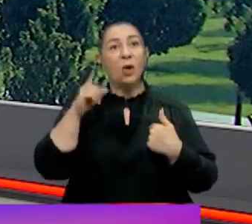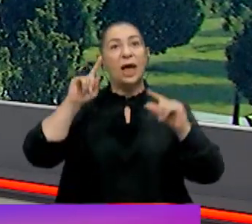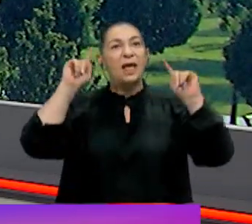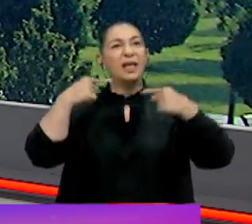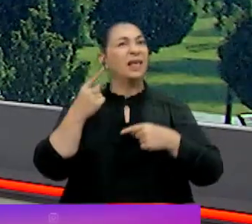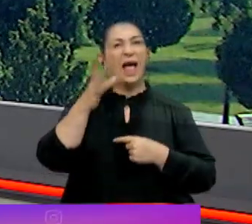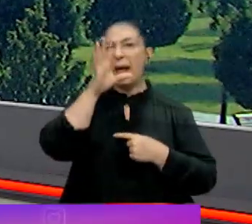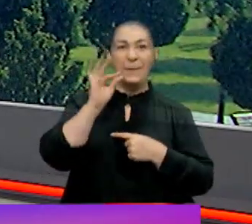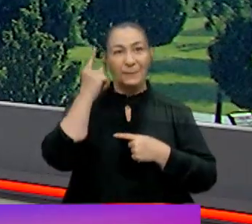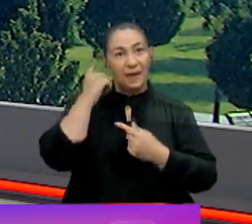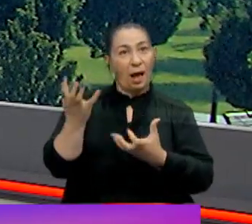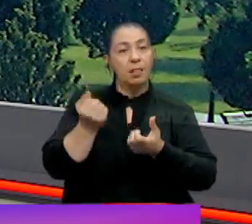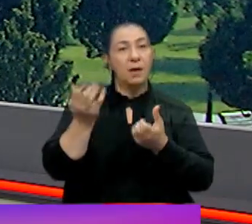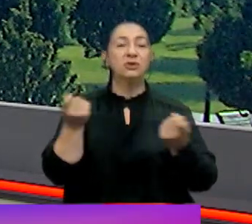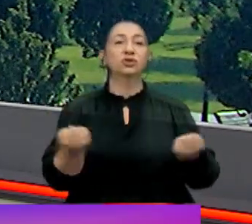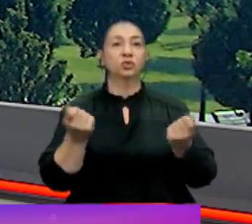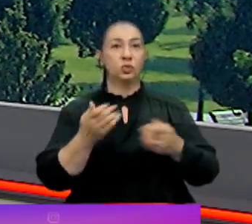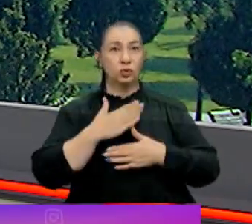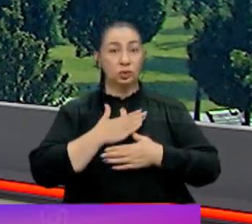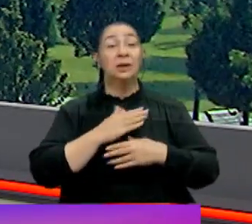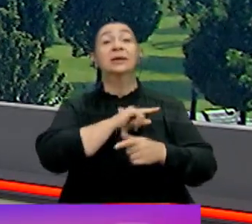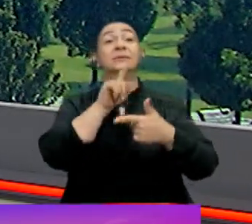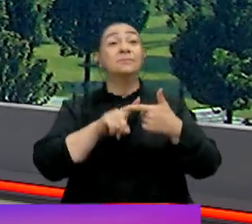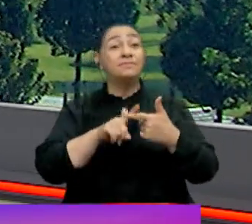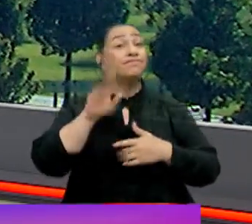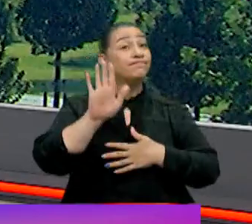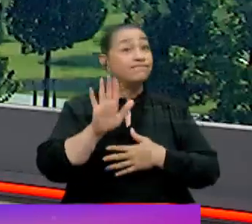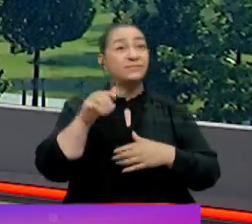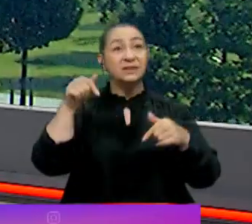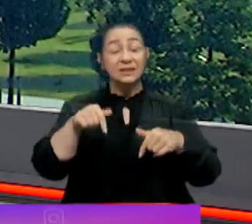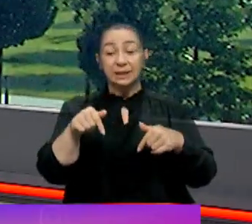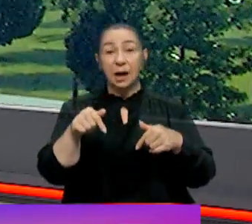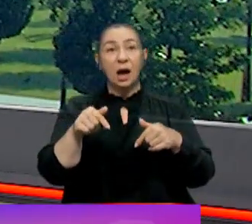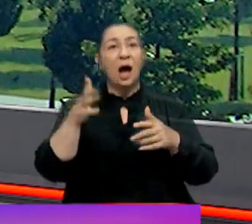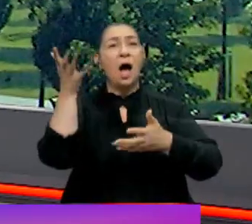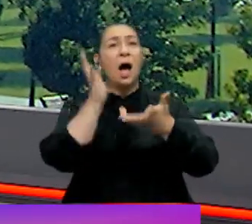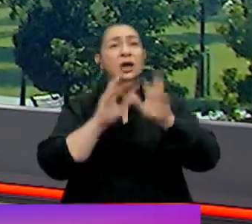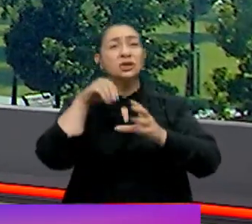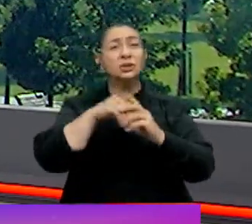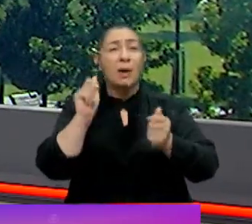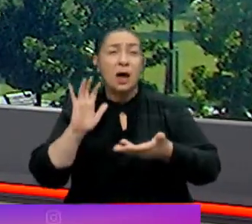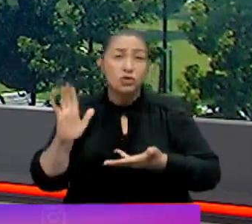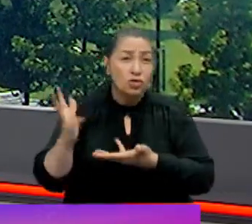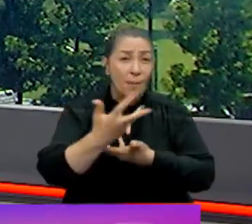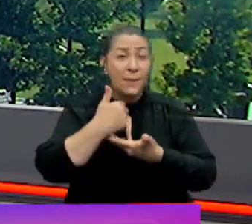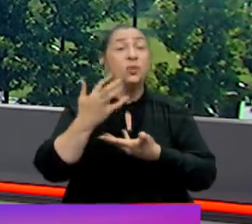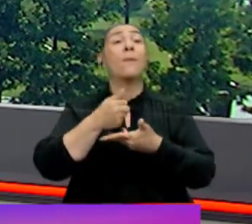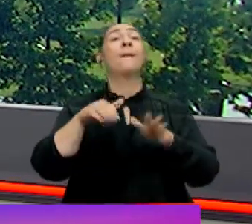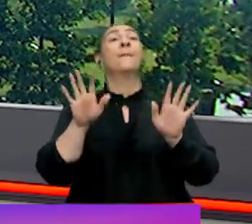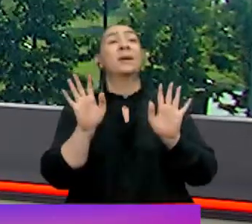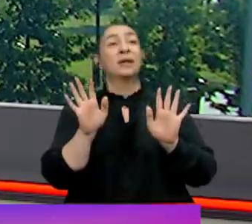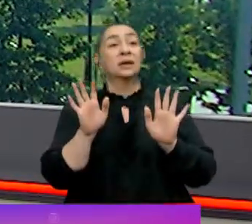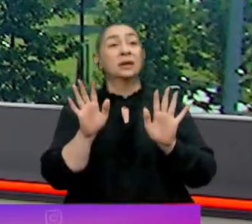yetkili ağızlarından bilgi almaya gayret ediyoruz. Bir de sevgili izleyenler, işte ağaç için para toplanmalı mı, toplanmamalı